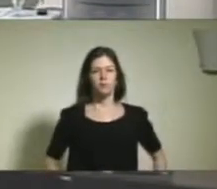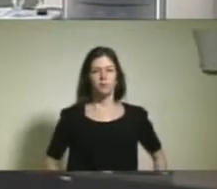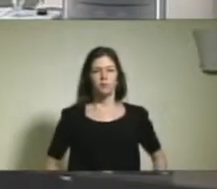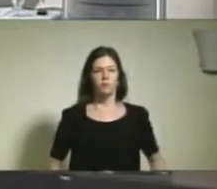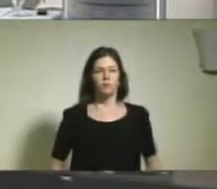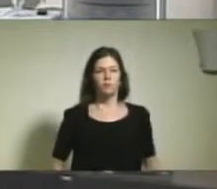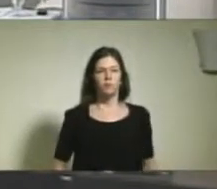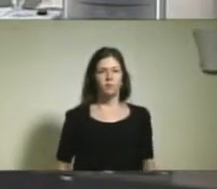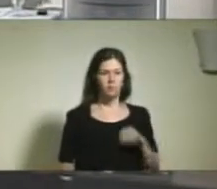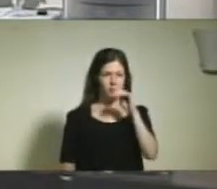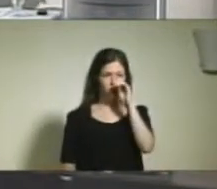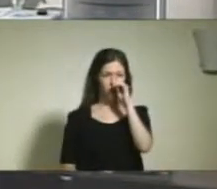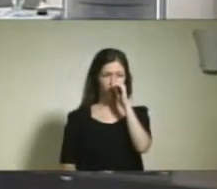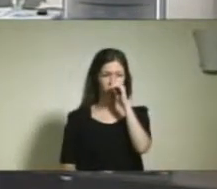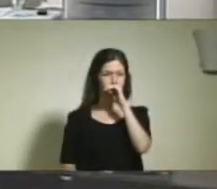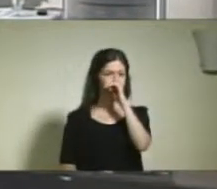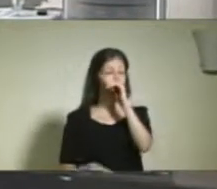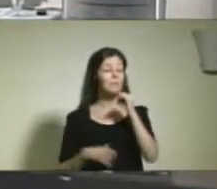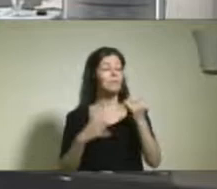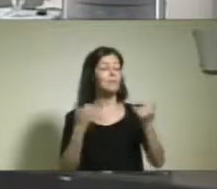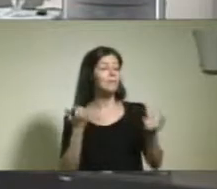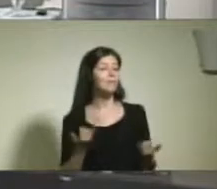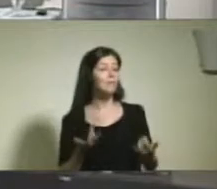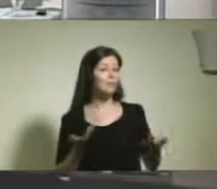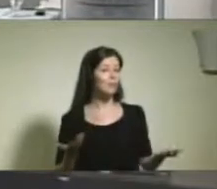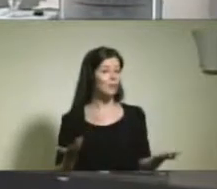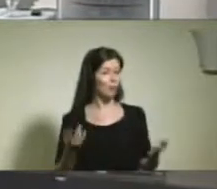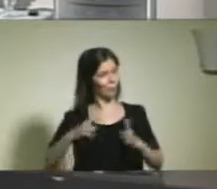Donc, on en est maintenant un peu à la dernière